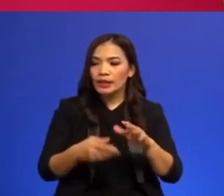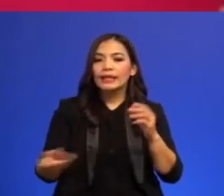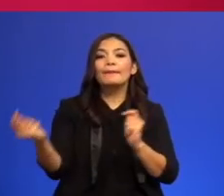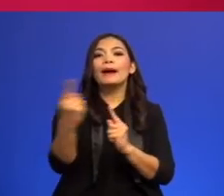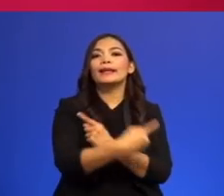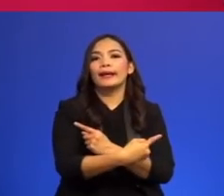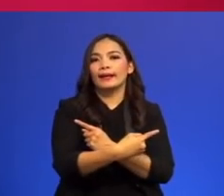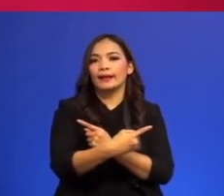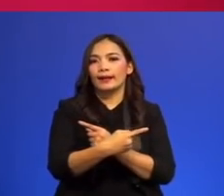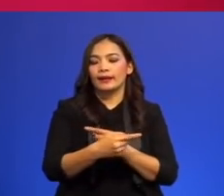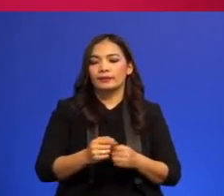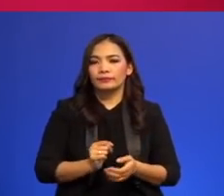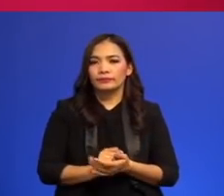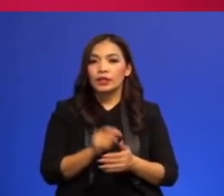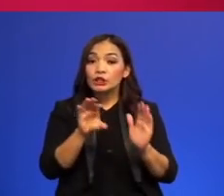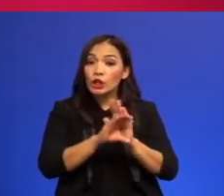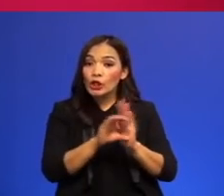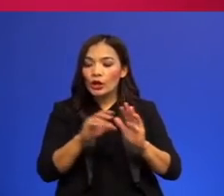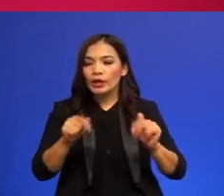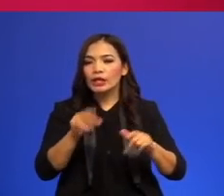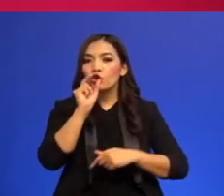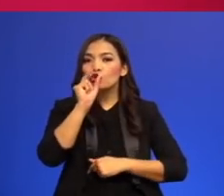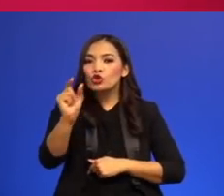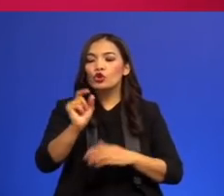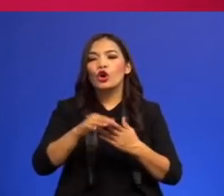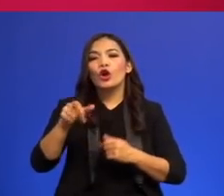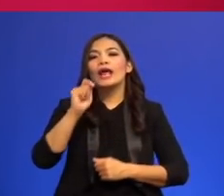dikembaliin. Misalnya. Dan itu untuk orang tua.